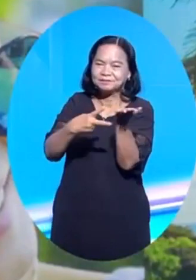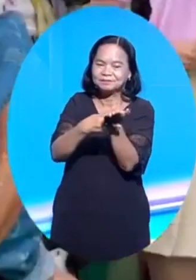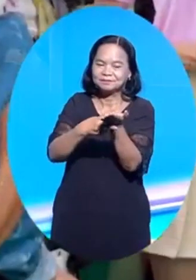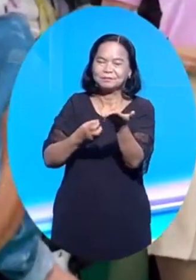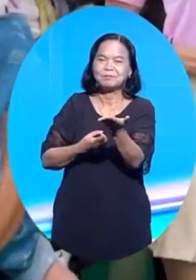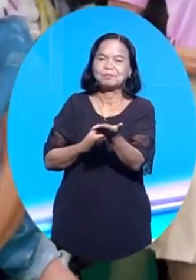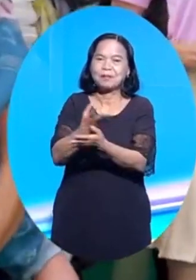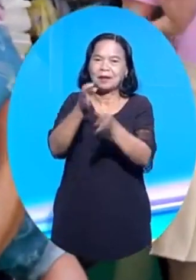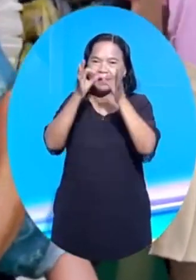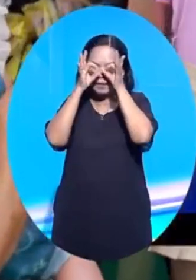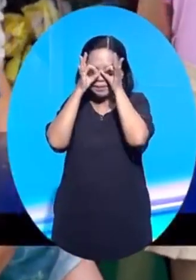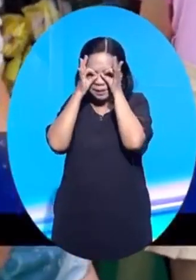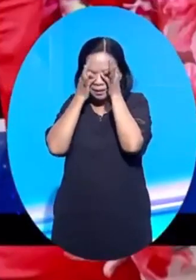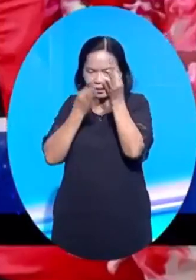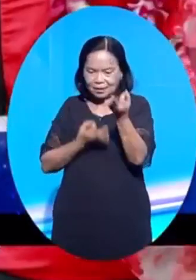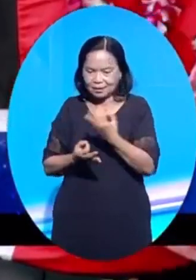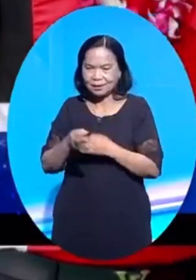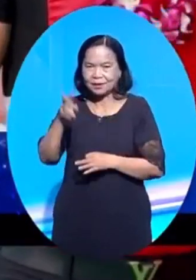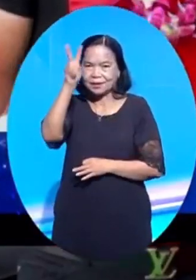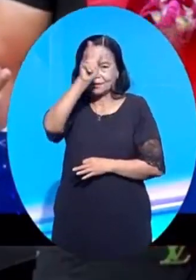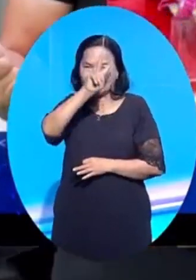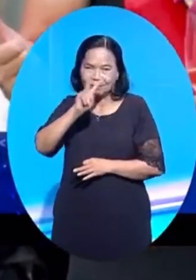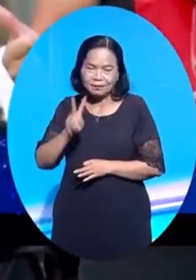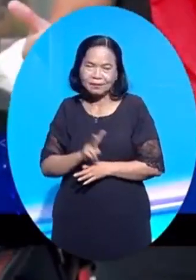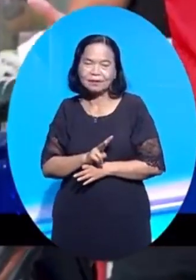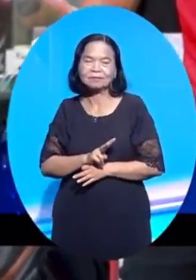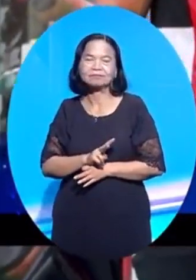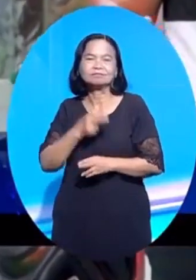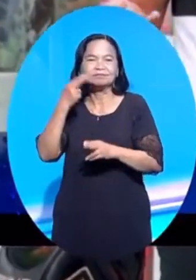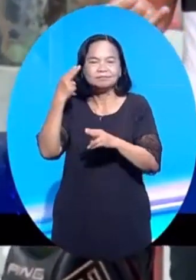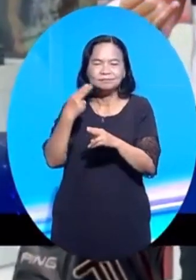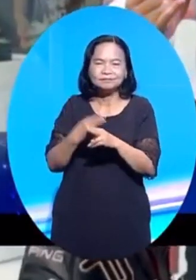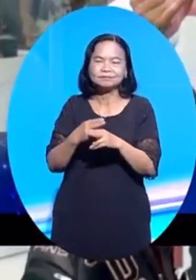bán lẻ mắt kính tại thị trường Việt Nam, AR Group luôn